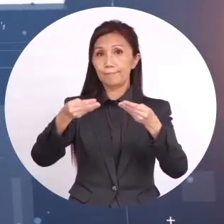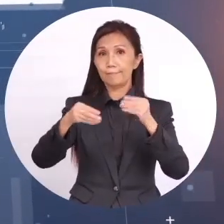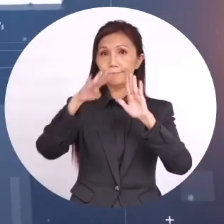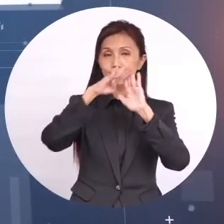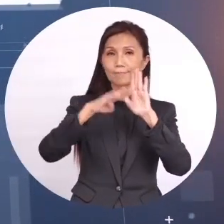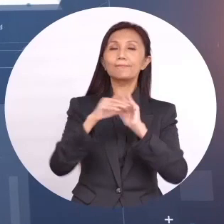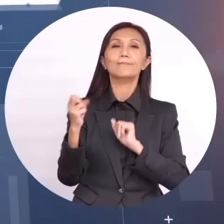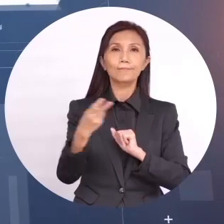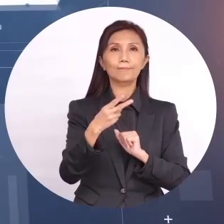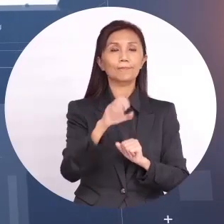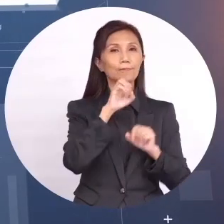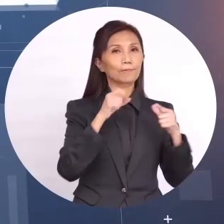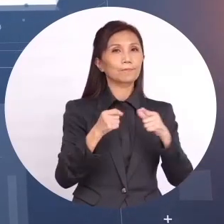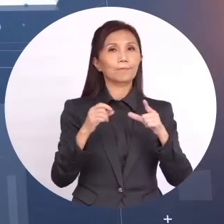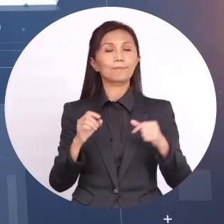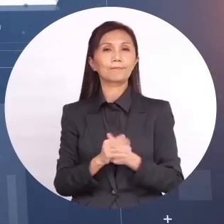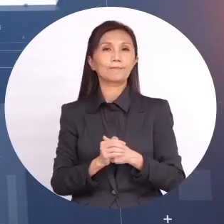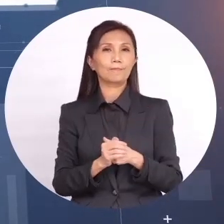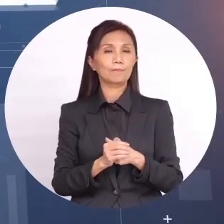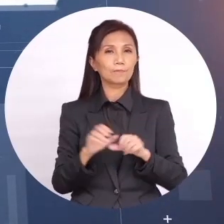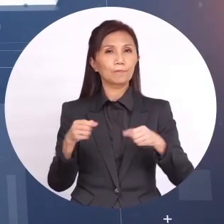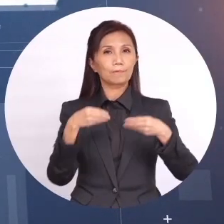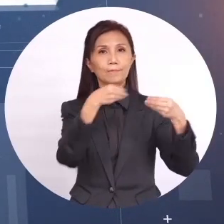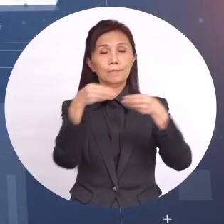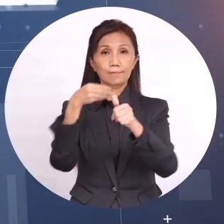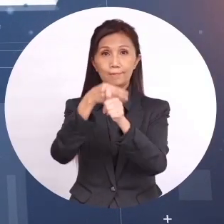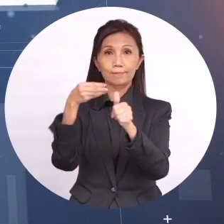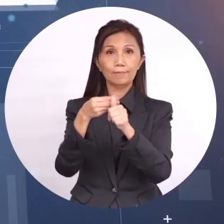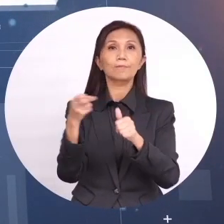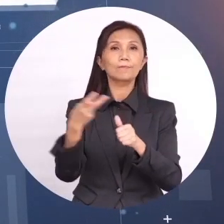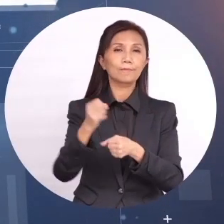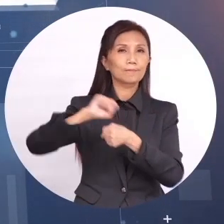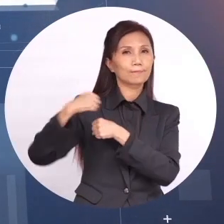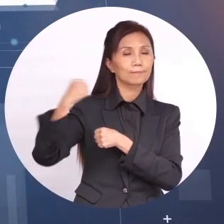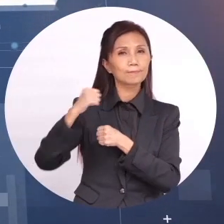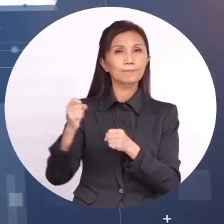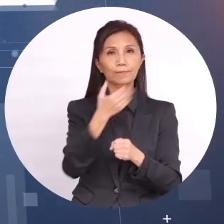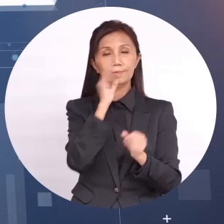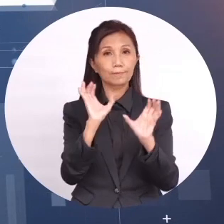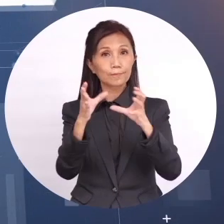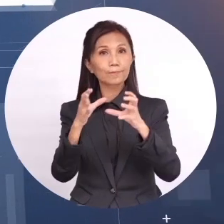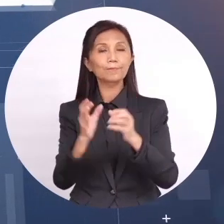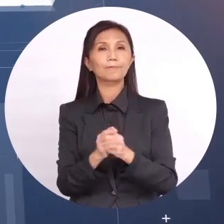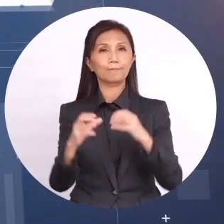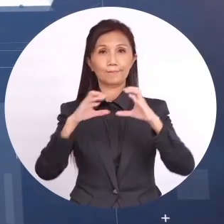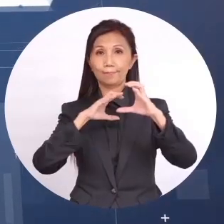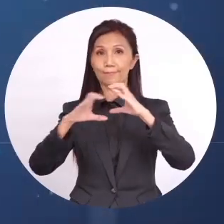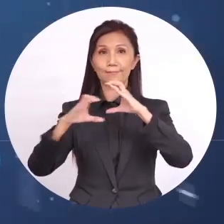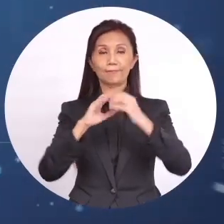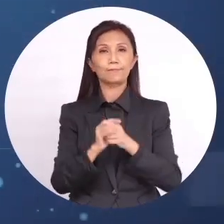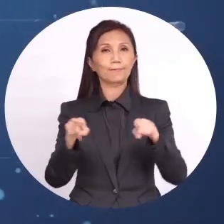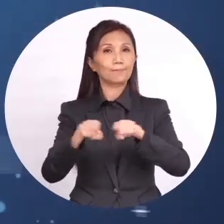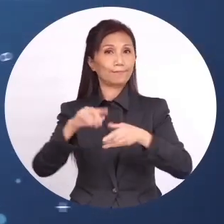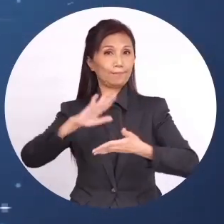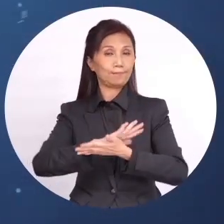建议之外，亦都向公私营的机构展开教育培训，以及加强与少数族裔社群的沟通。同